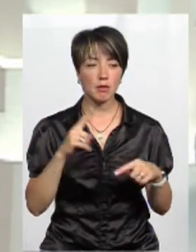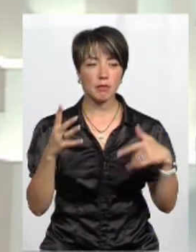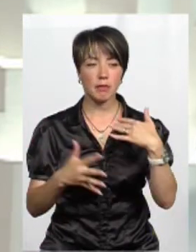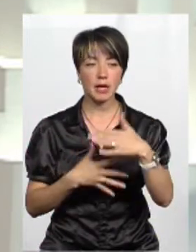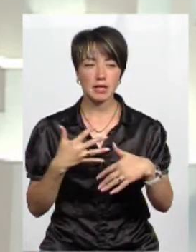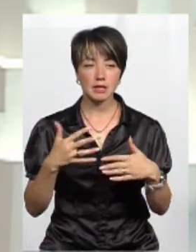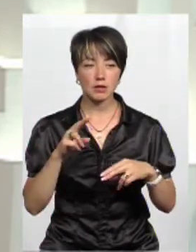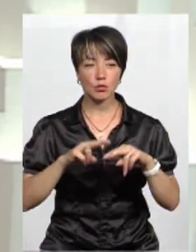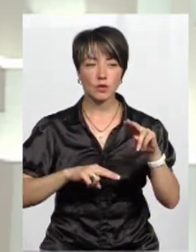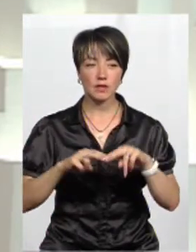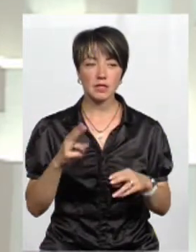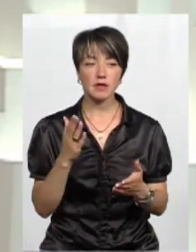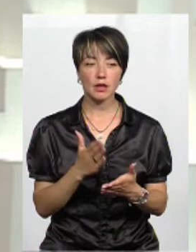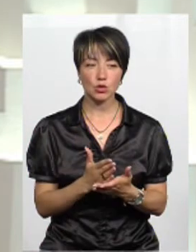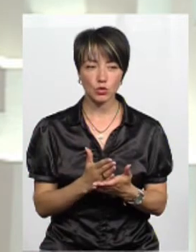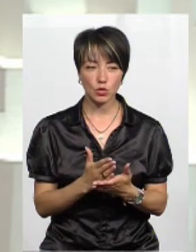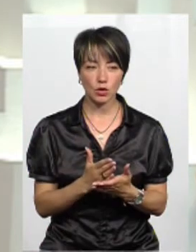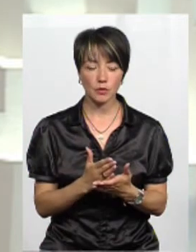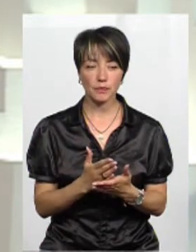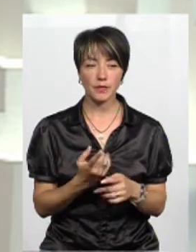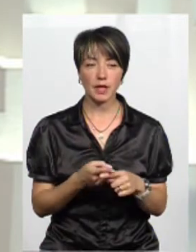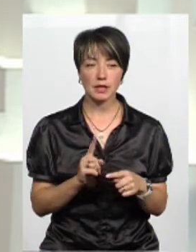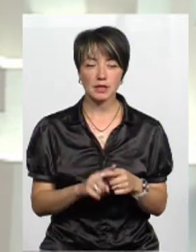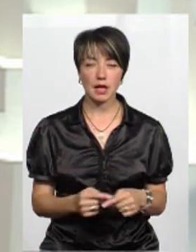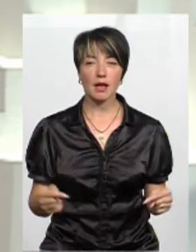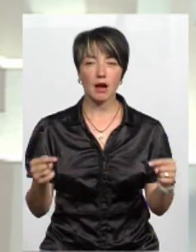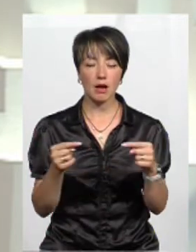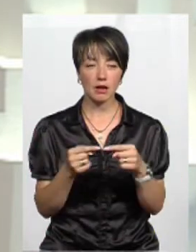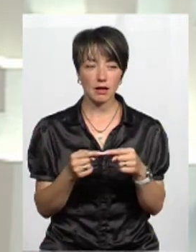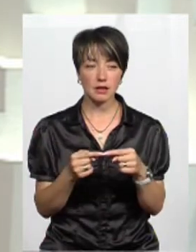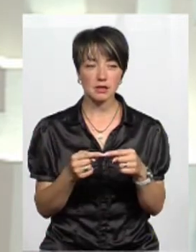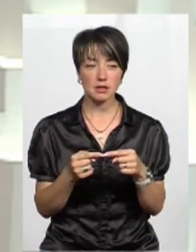безлад в будівництві, який існує, це якраз